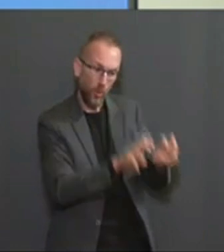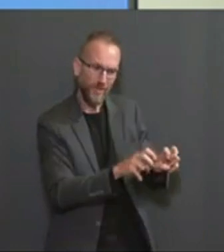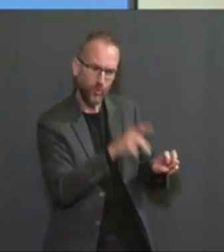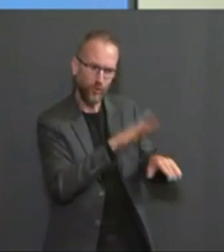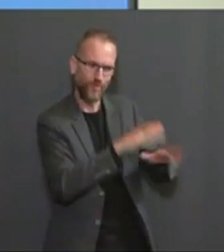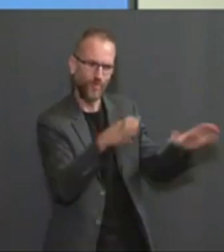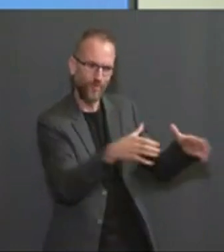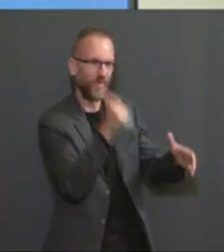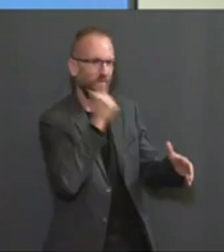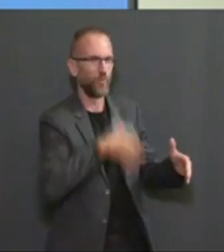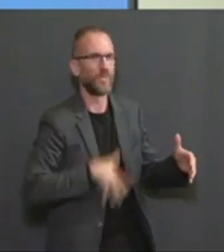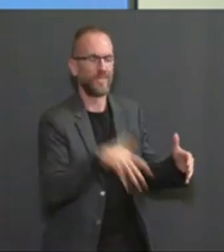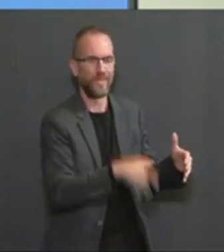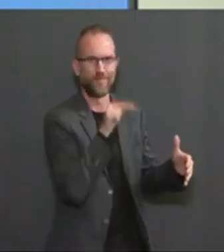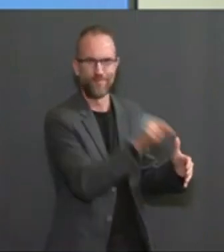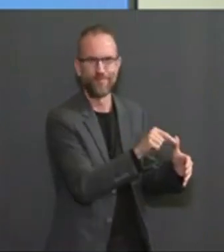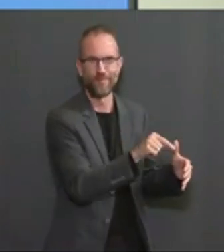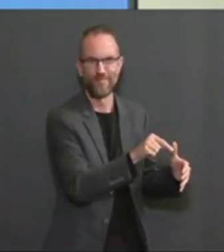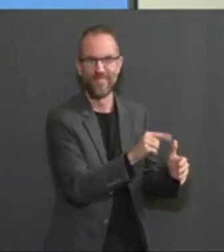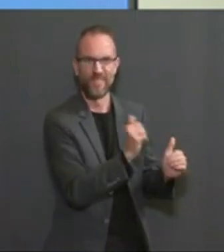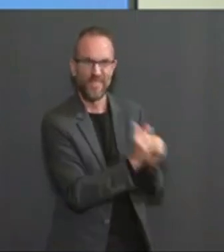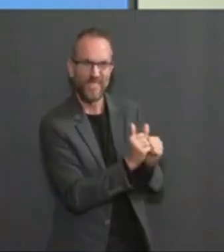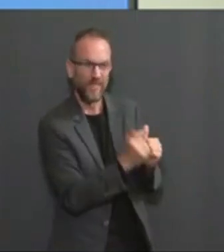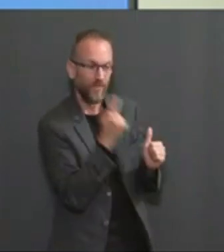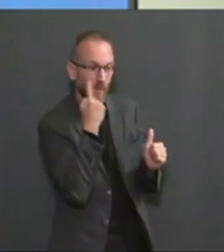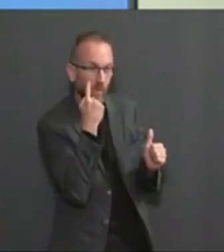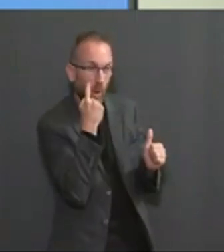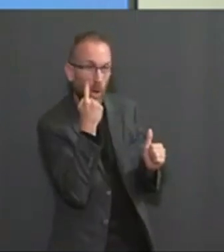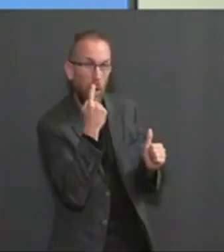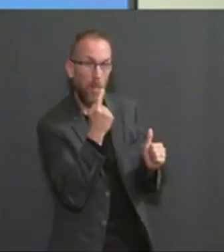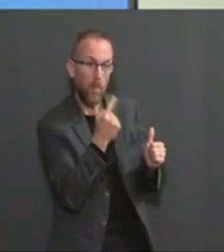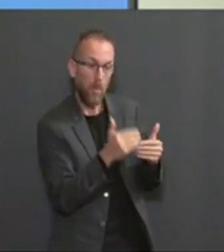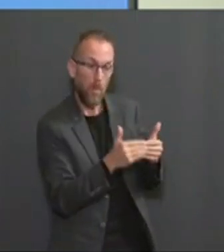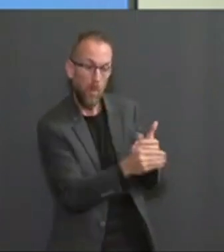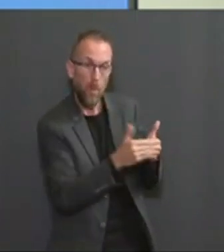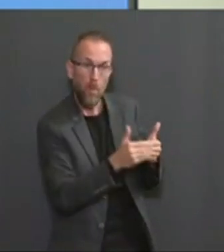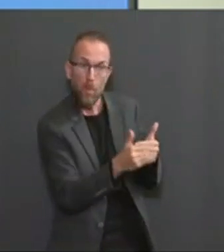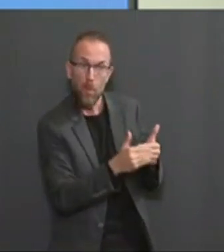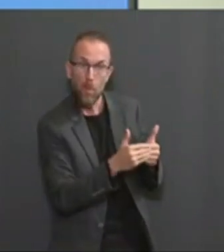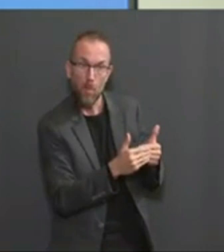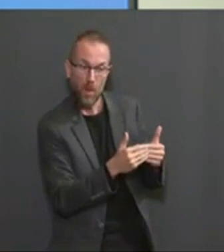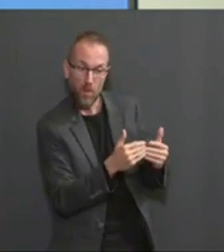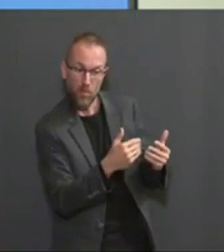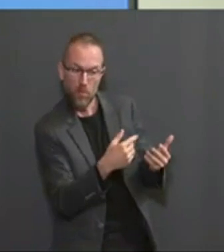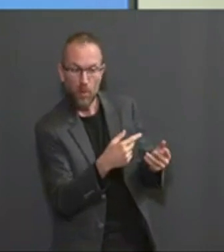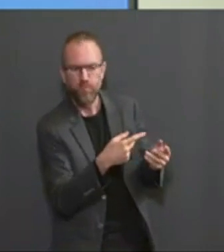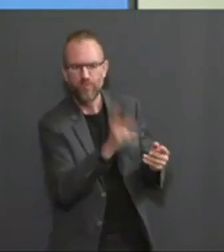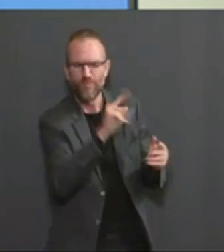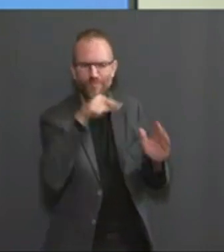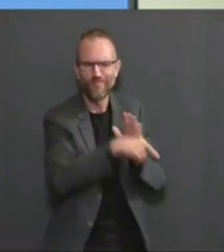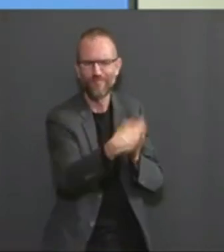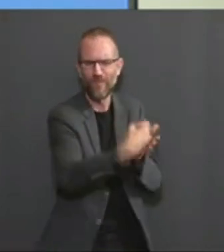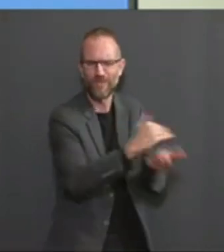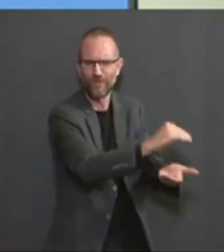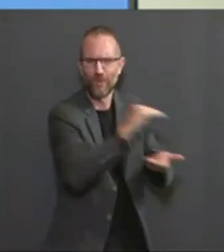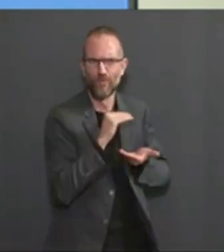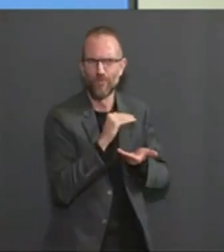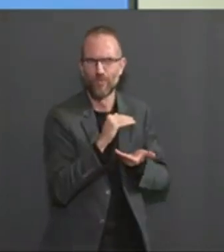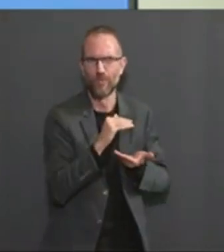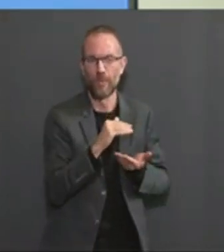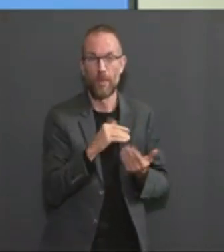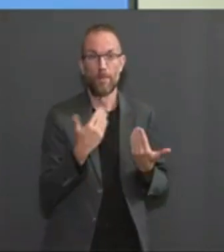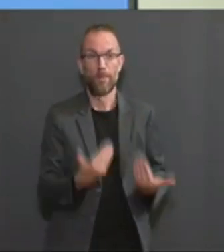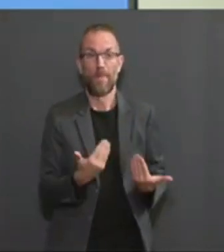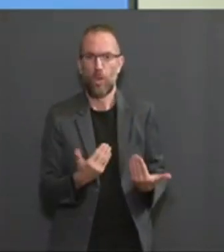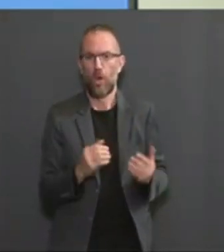des résultats à ce niveau. Il y a donc ce sous-groupe des femmes enceintes pour lequel on doit encore définir comment la